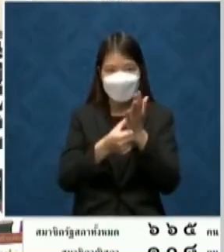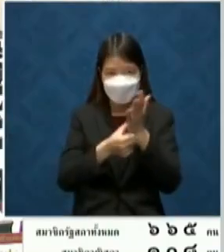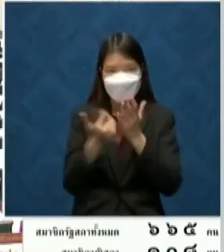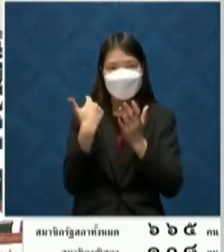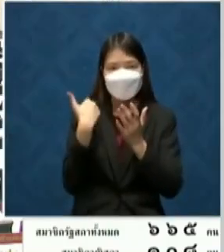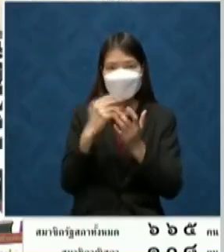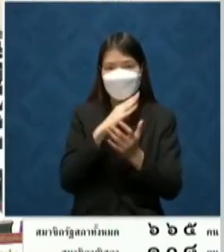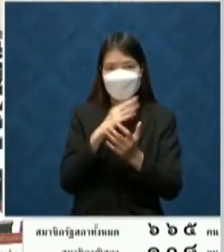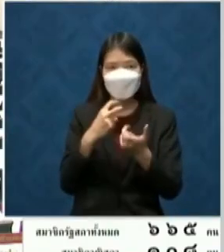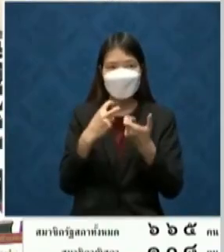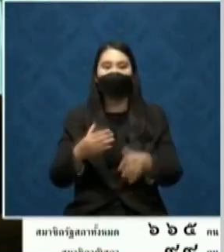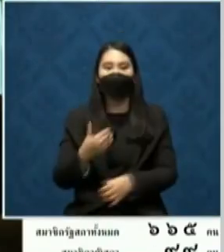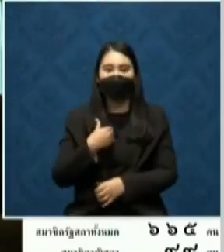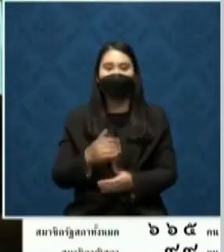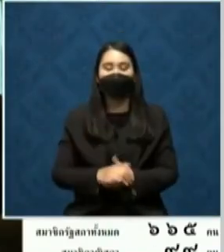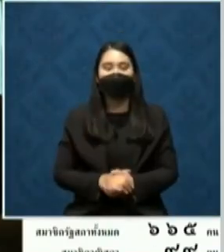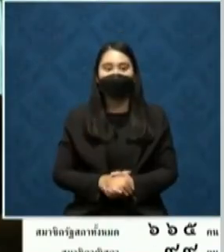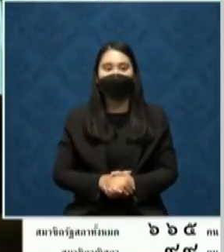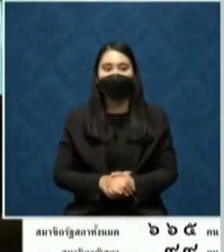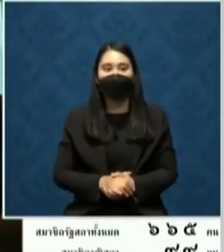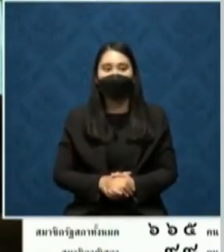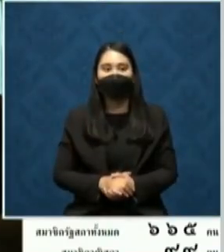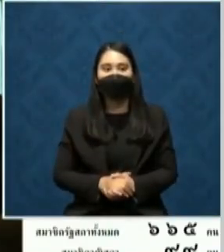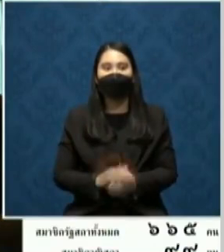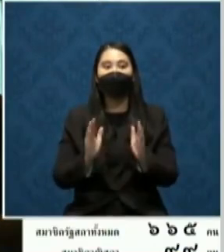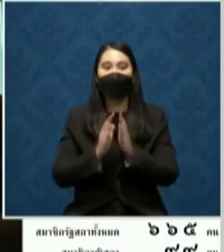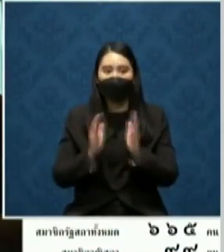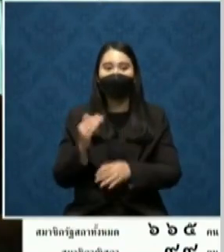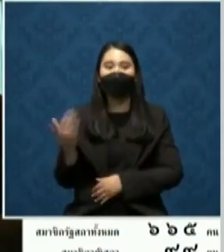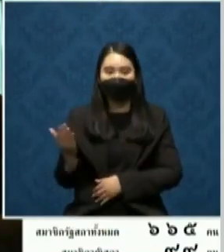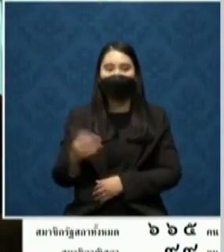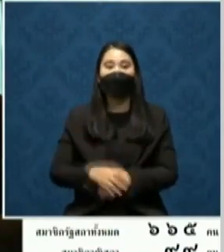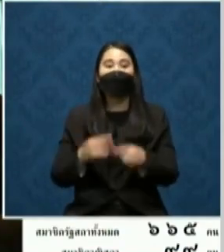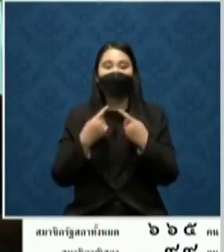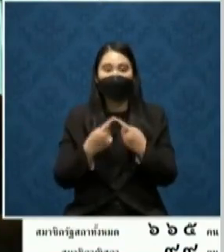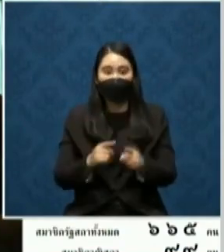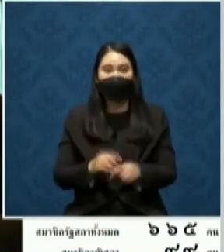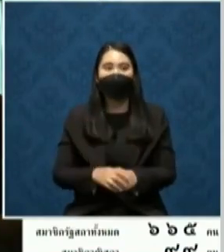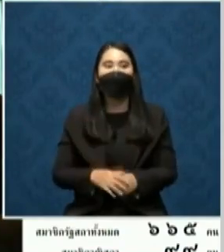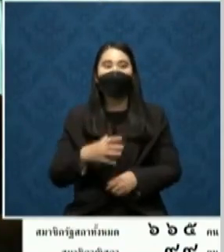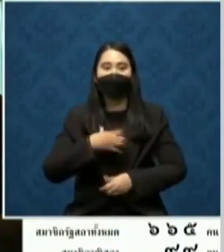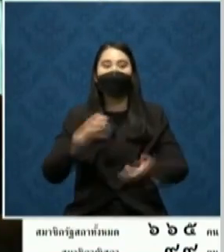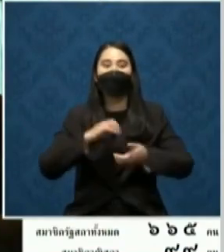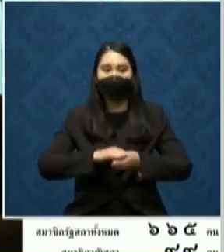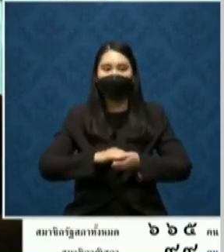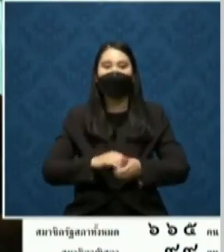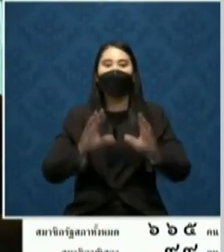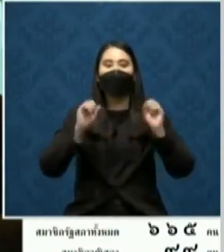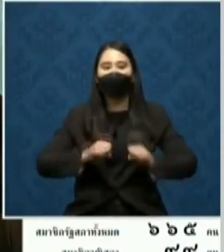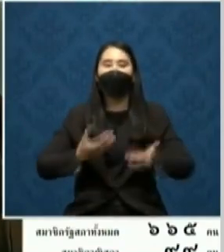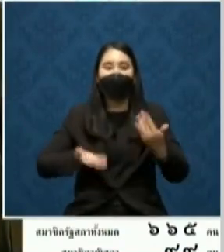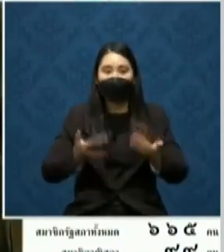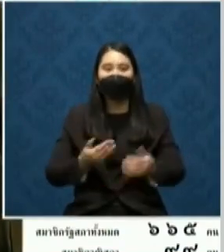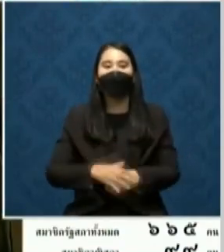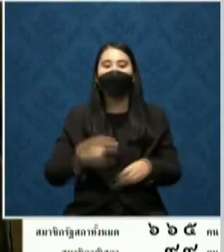ไม่สำเร็จแม้แต่การแก้รัฐธรรมนูญตั้งแต่ต้นมาไม่สำเร็จเนี่ยเพราะสสไม่เป็นหนึ่งเดียวกัน